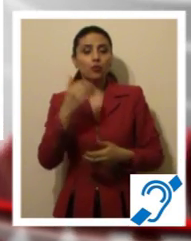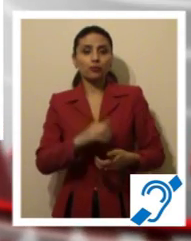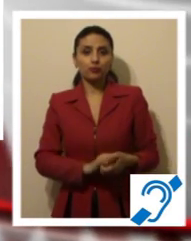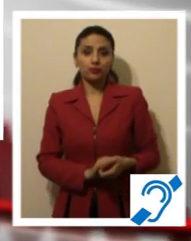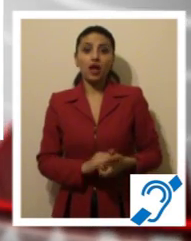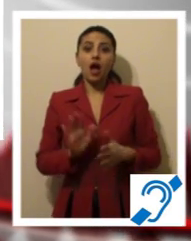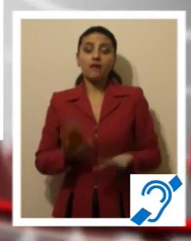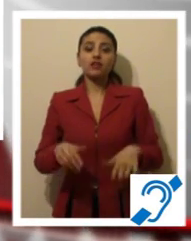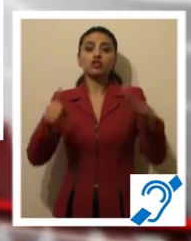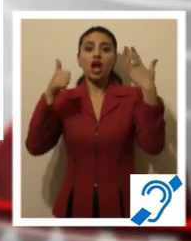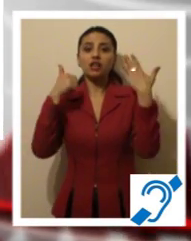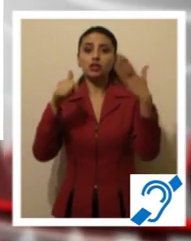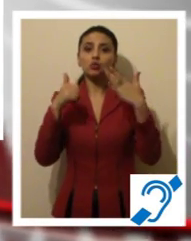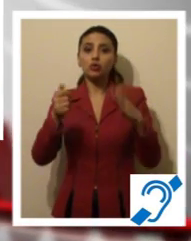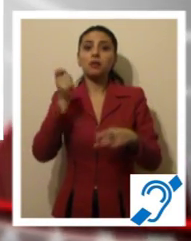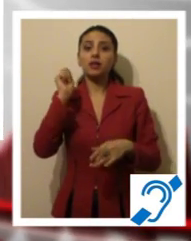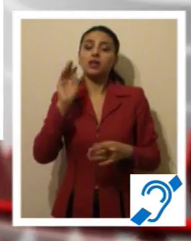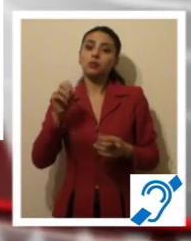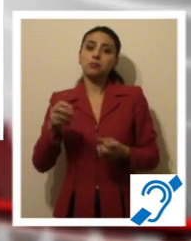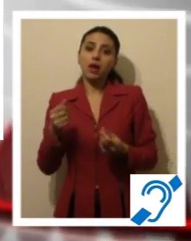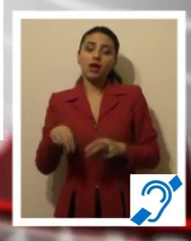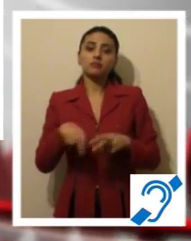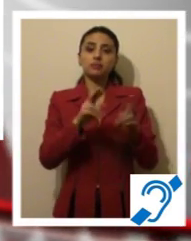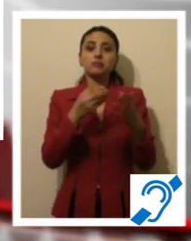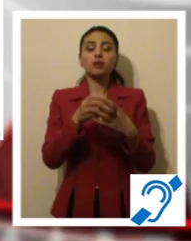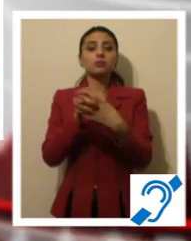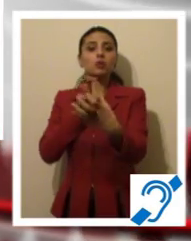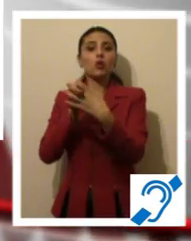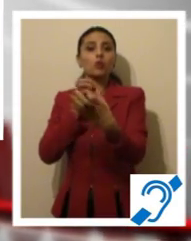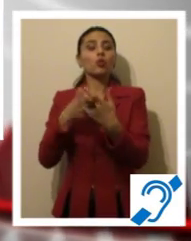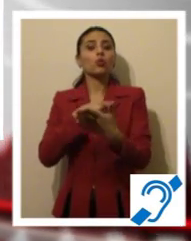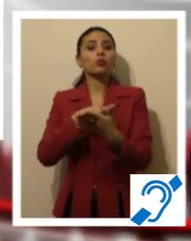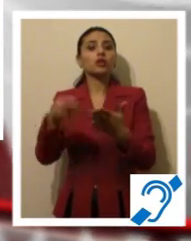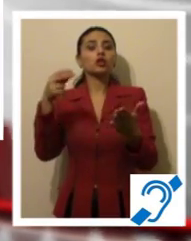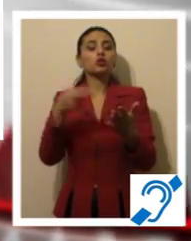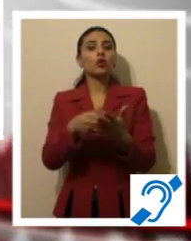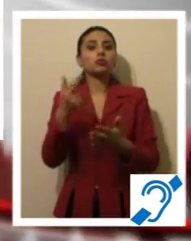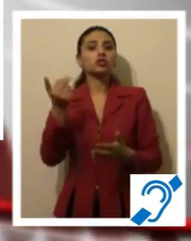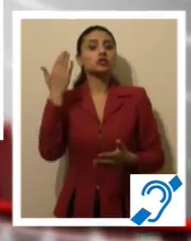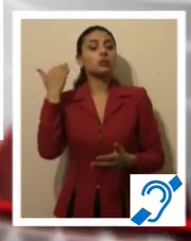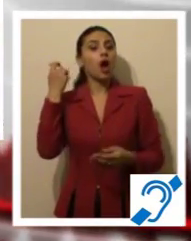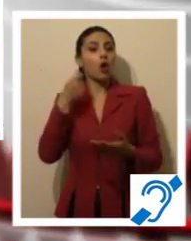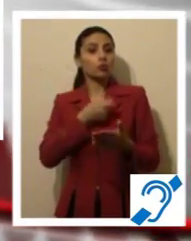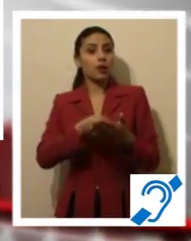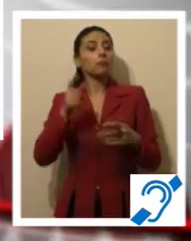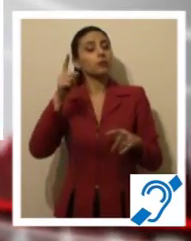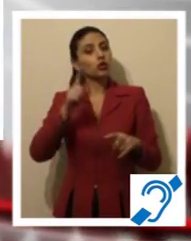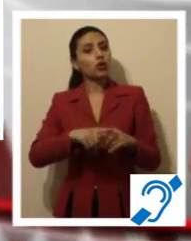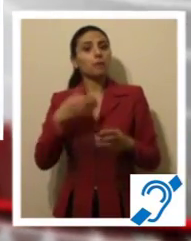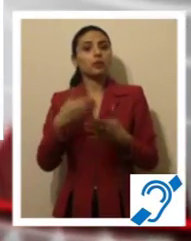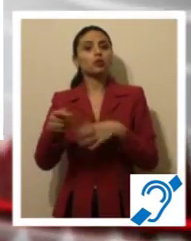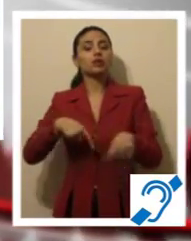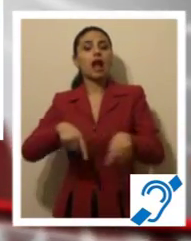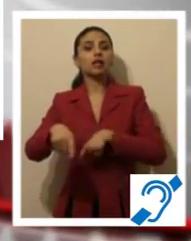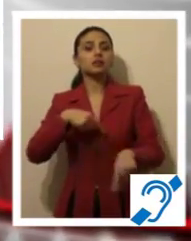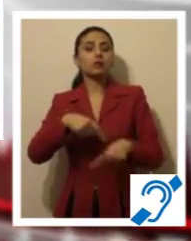Avem 600 de miliarde pe care trebuie să le turnăm pe autobuzele noi cumpărate în 2015. În plus, tot pentru transportul public, dar